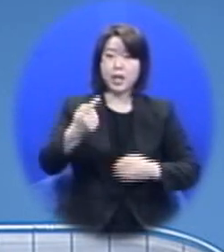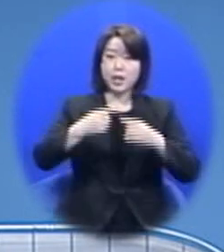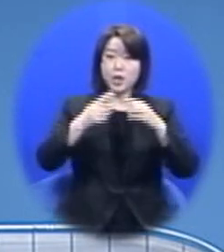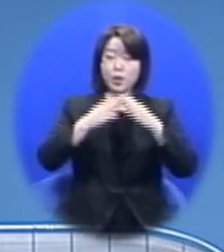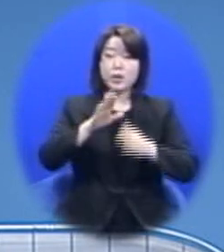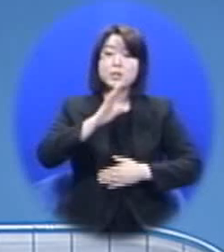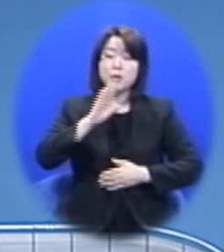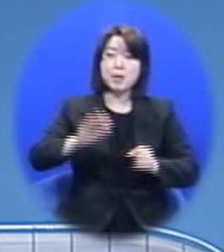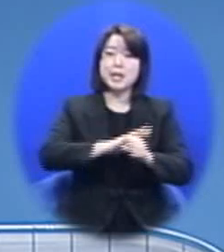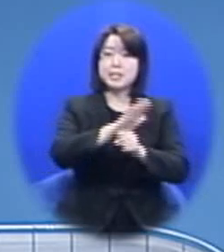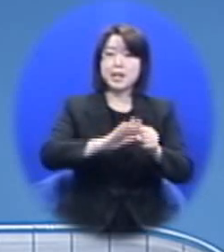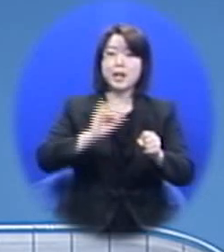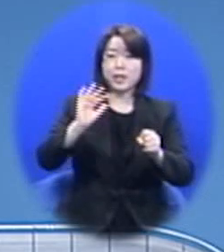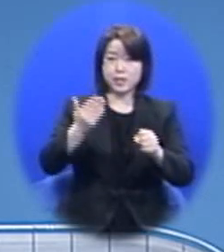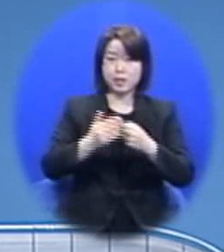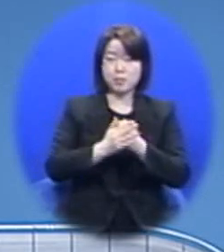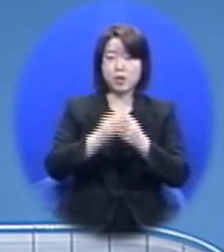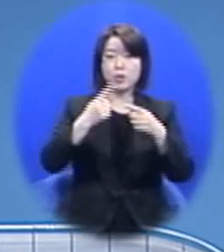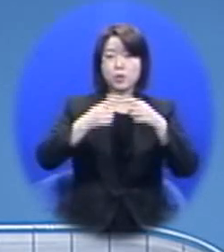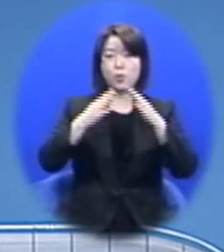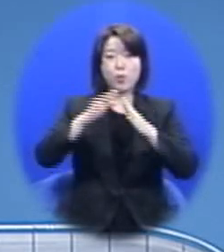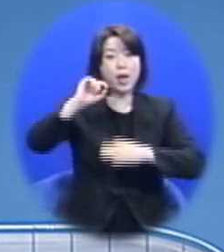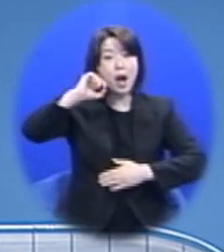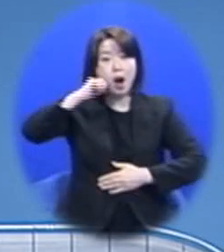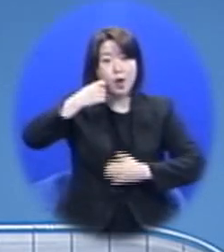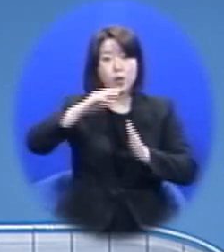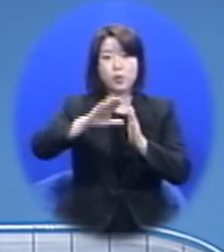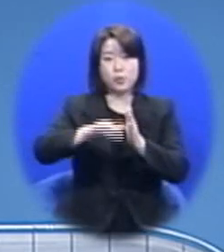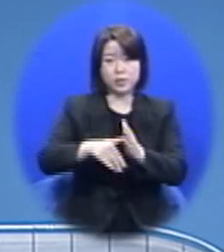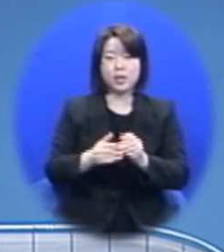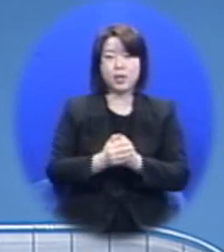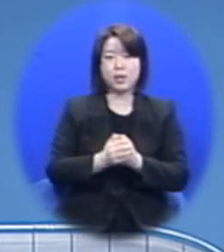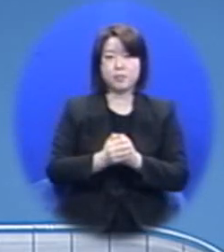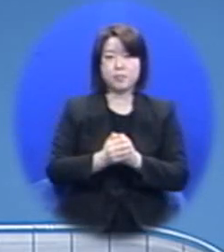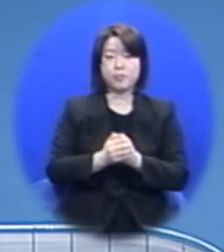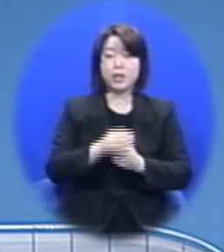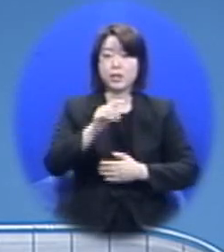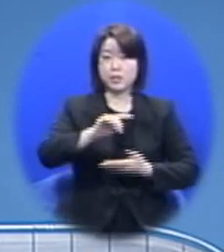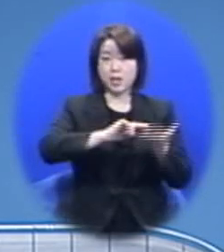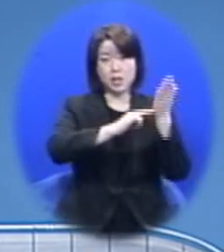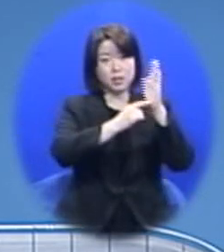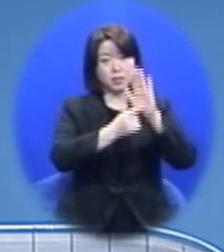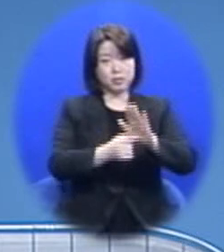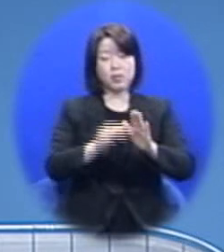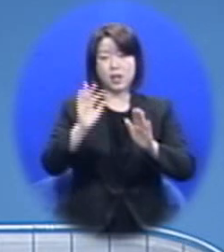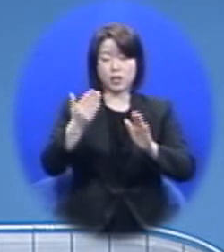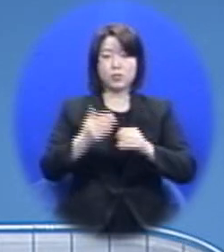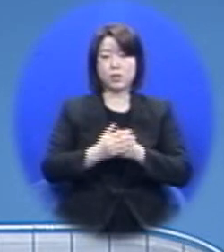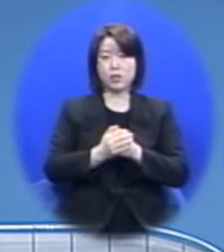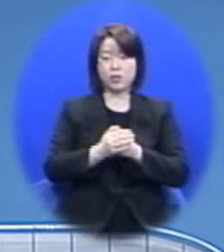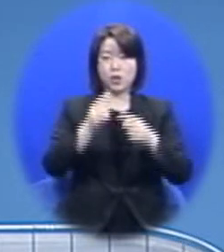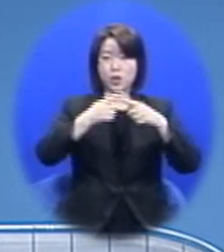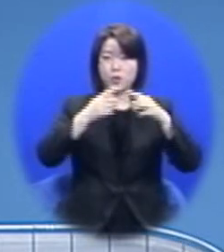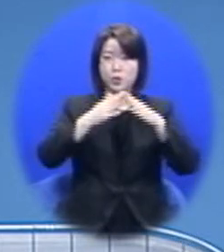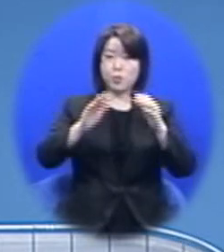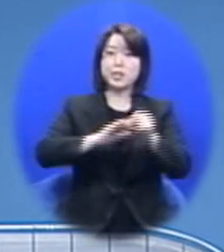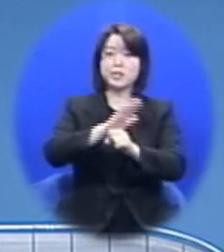되면 교회가 어려울 때 그게 드러나게 됩니다. 교회를 사랑하는